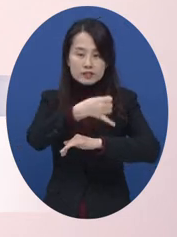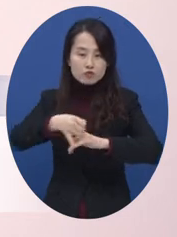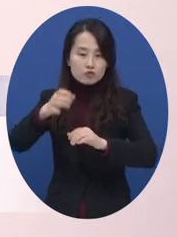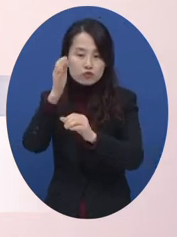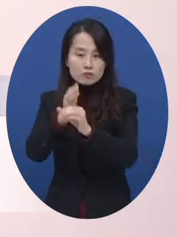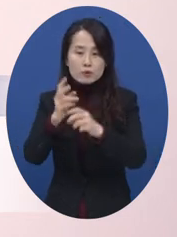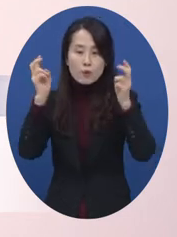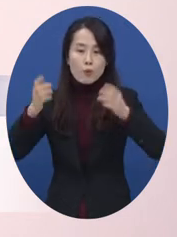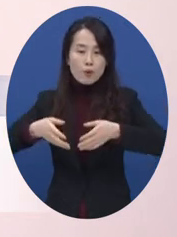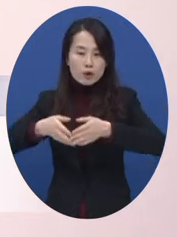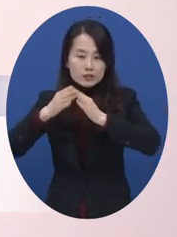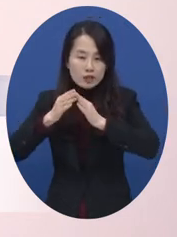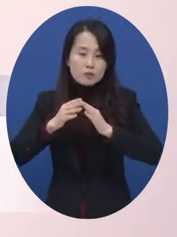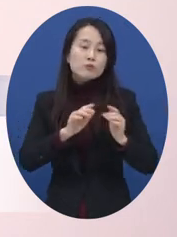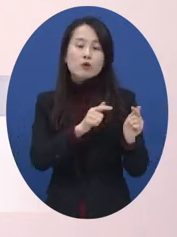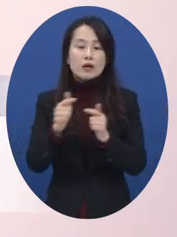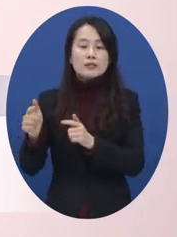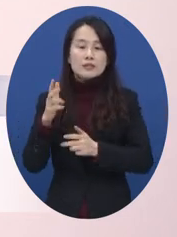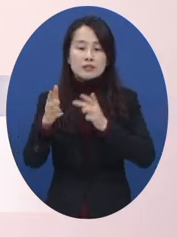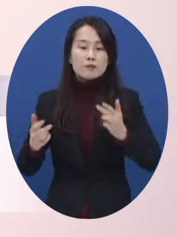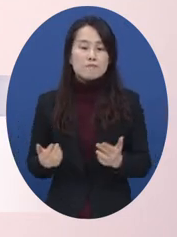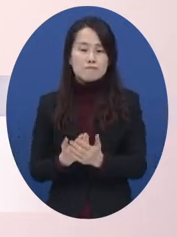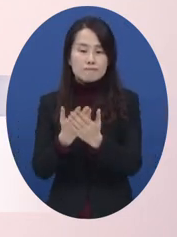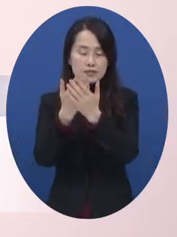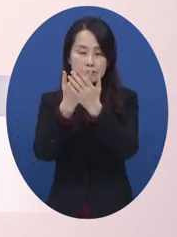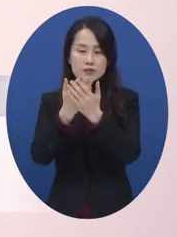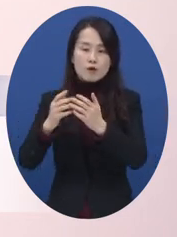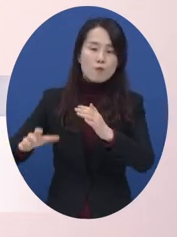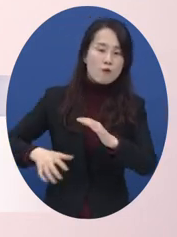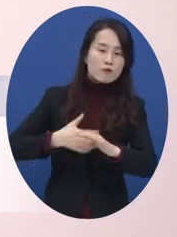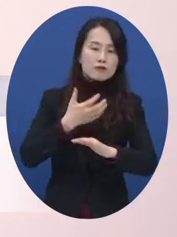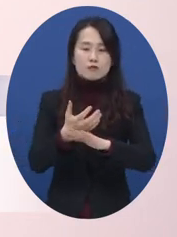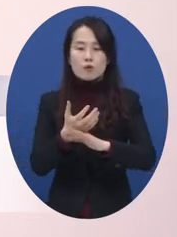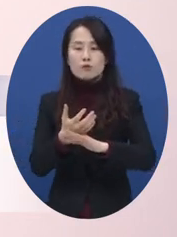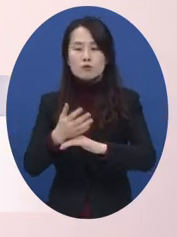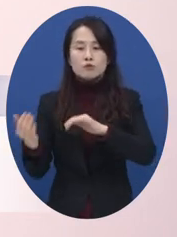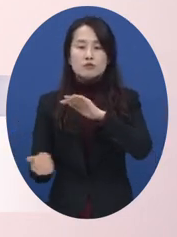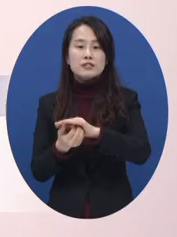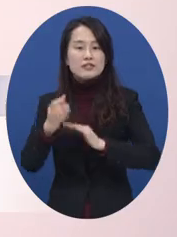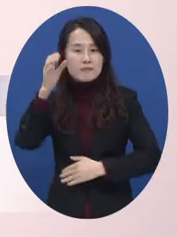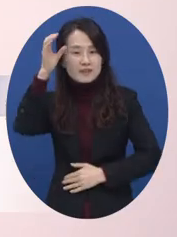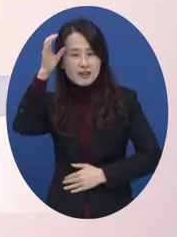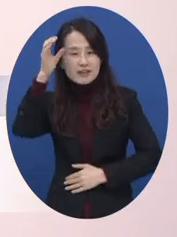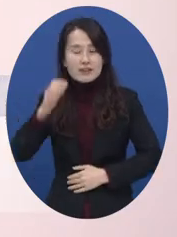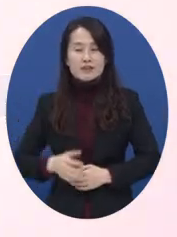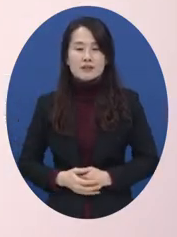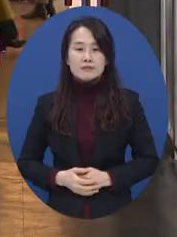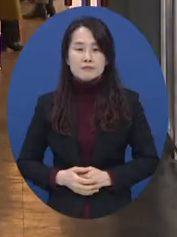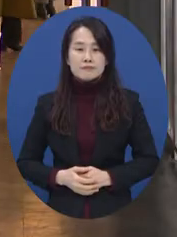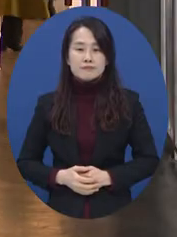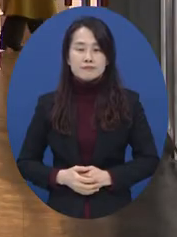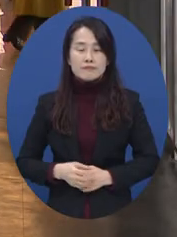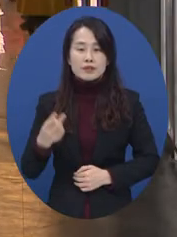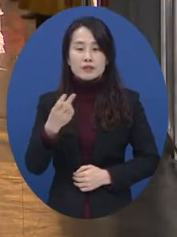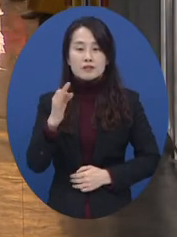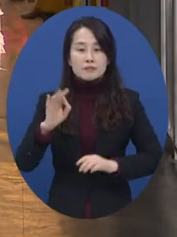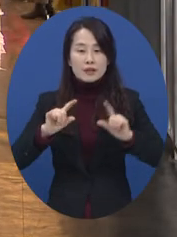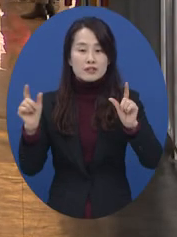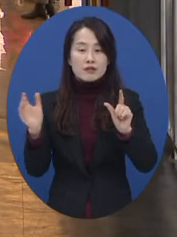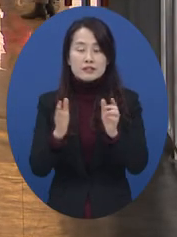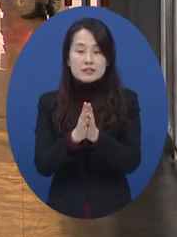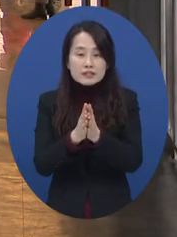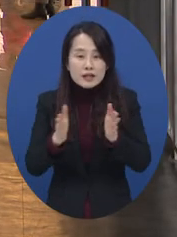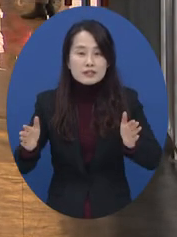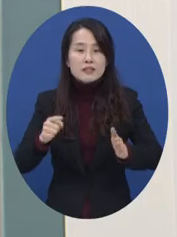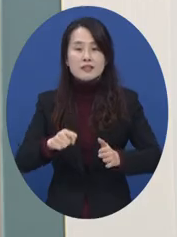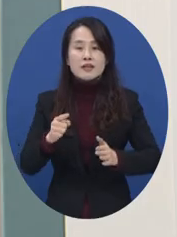디자인을 중심으로 창업과 스타트업 그리고 산업의 발전이 획기적으로 이루어지길 기대합니다. 지난